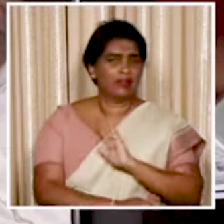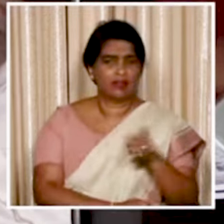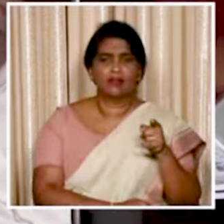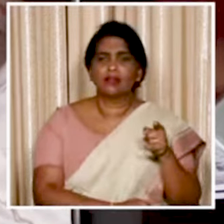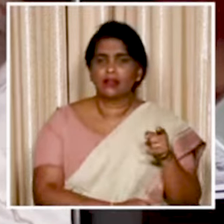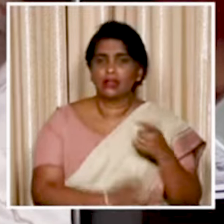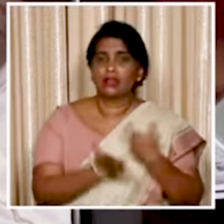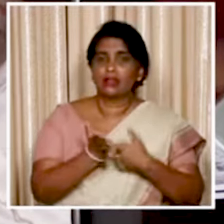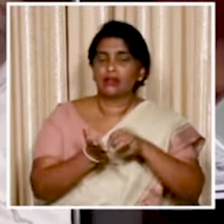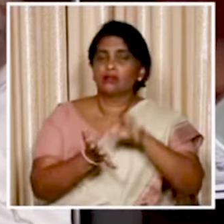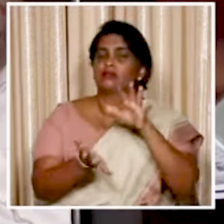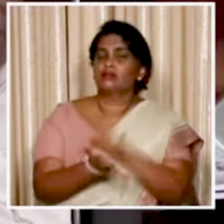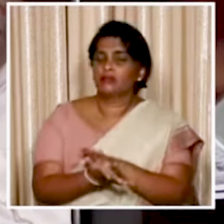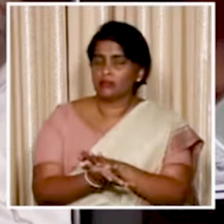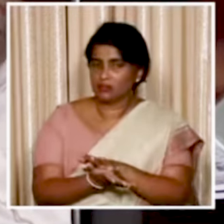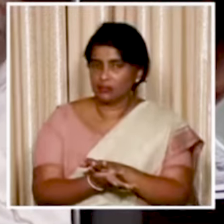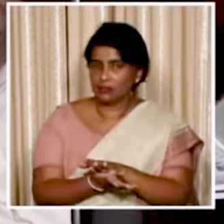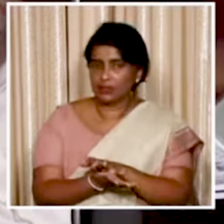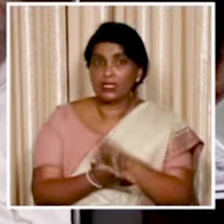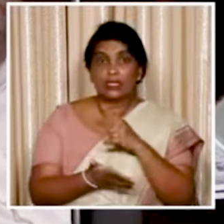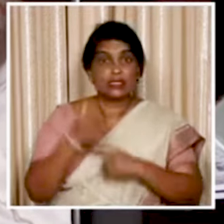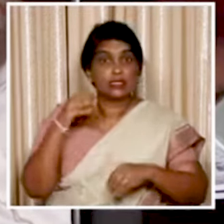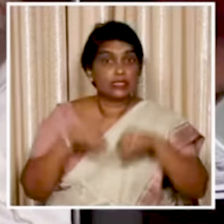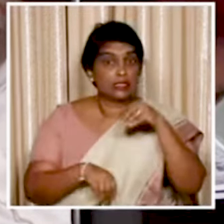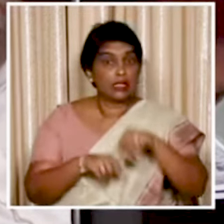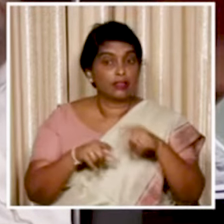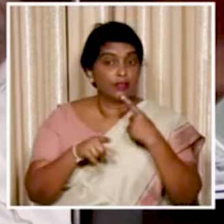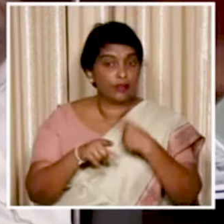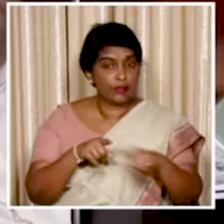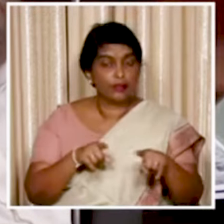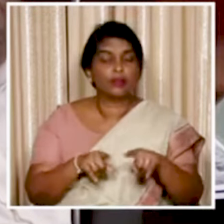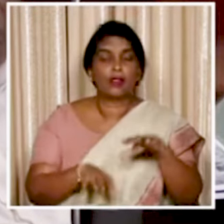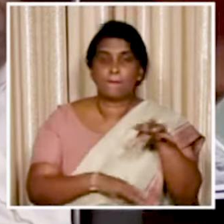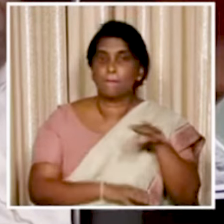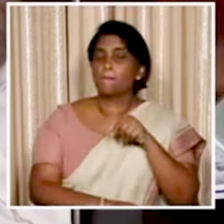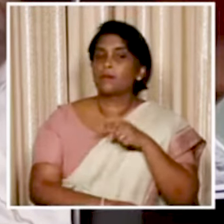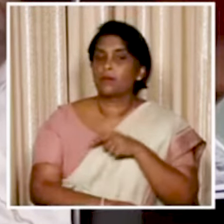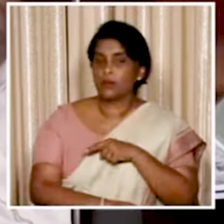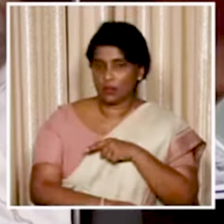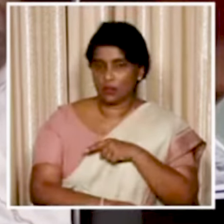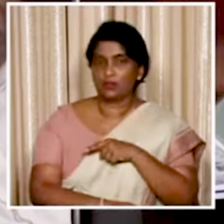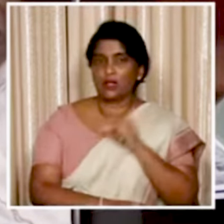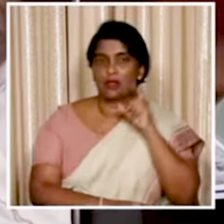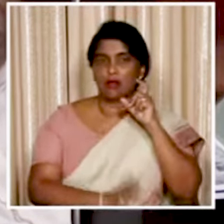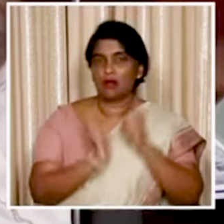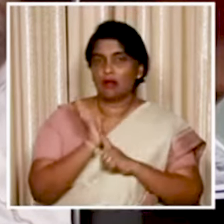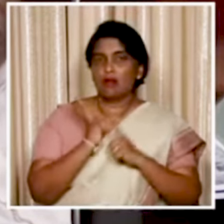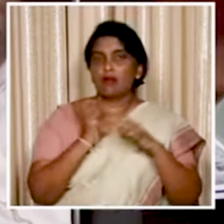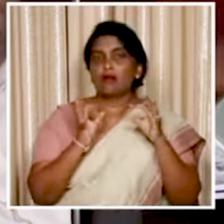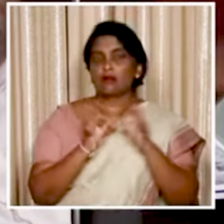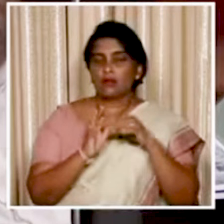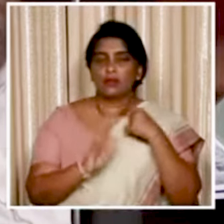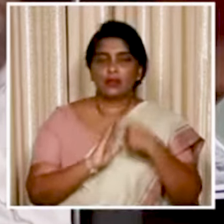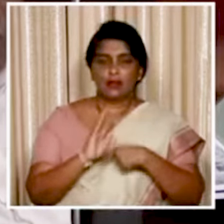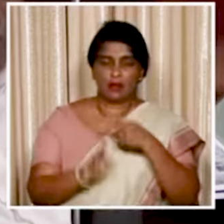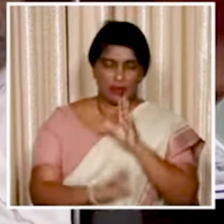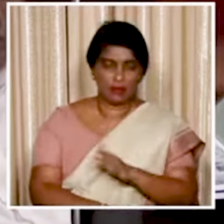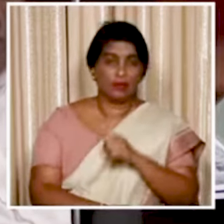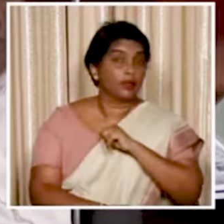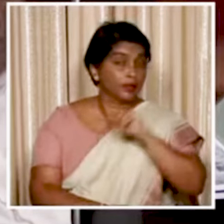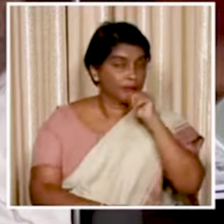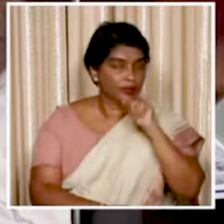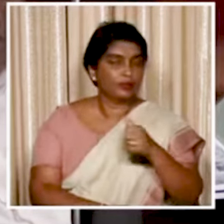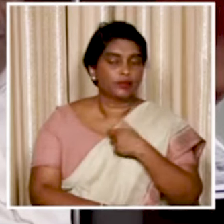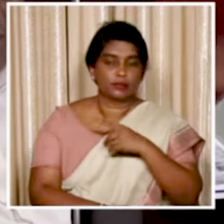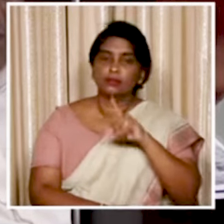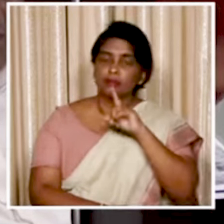ඒවා ලියාපදිංචි කළා. ඡන්දෙට විතරක් ඡන්ද පාවිච්චි කරන ක්ලබ් තමයි මේ රටේ තියෙන්නේ. අත්ත වශයෙන්ම මම